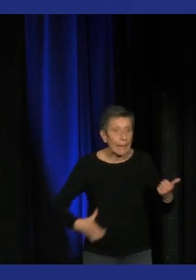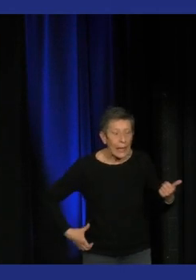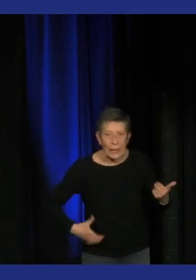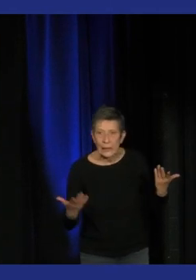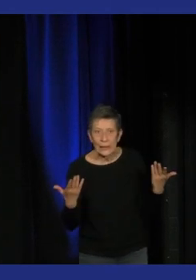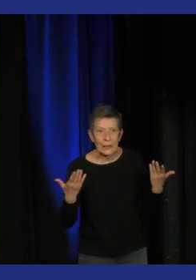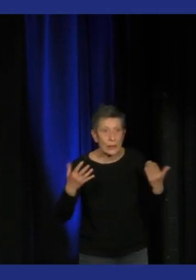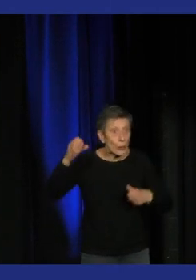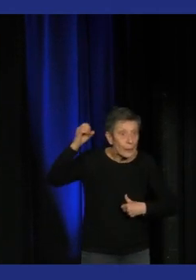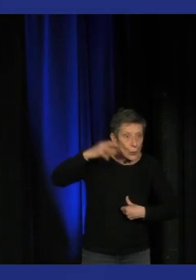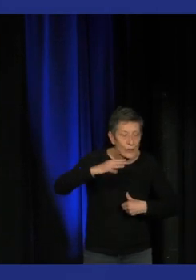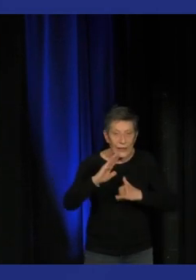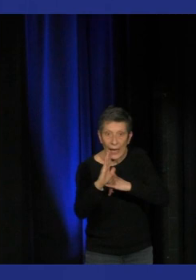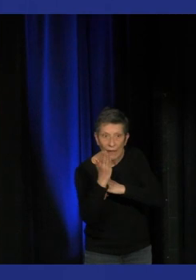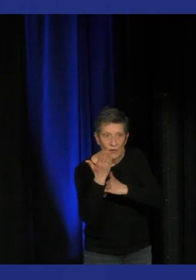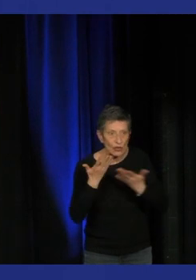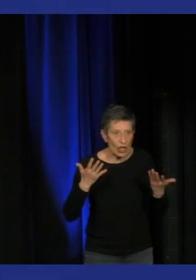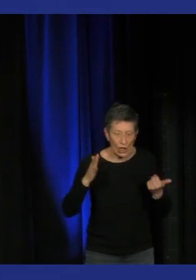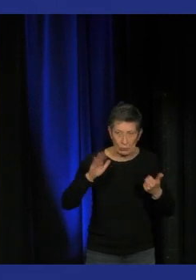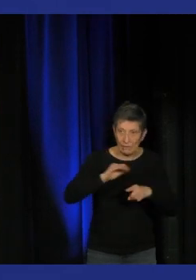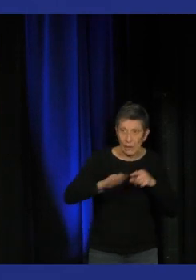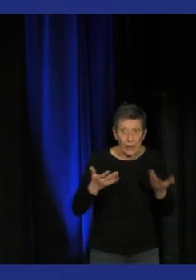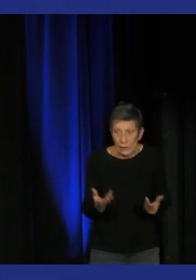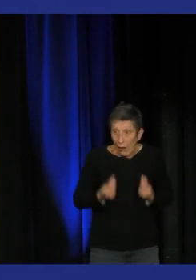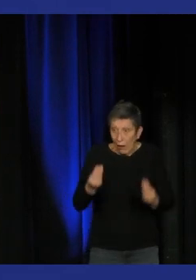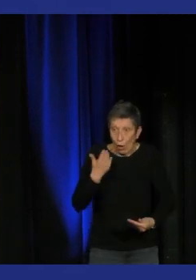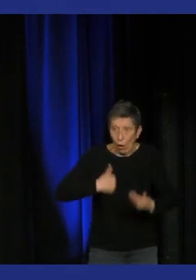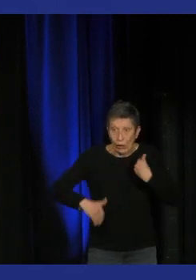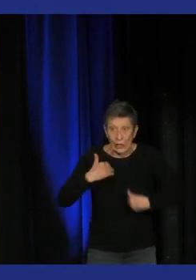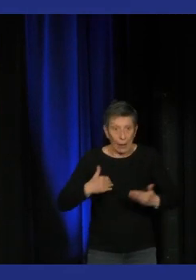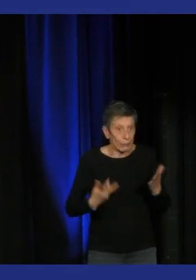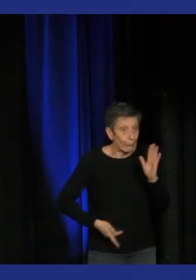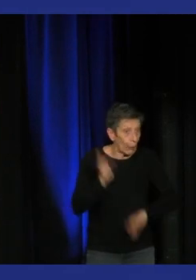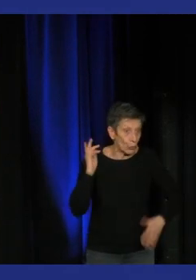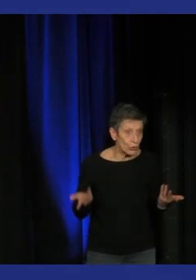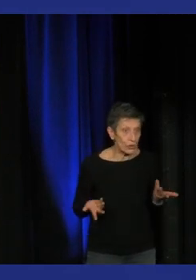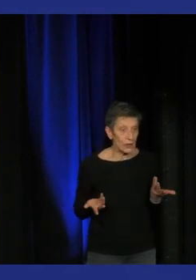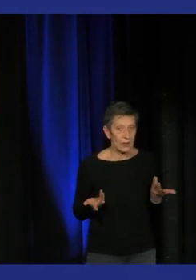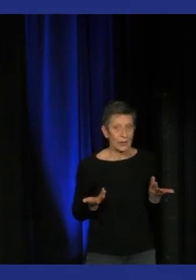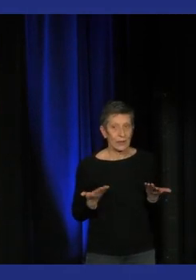mal pensées, là aussi, le handicap va augmenter. Donc, nous avons